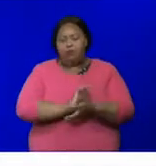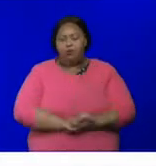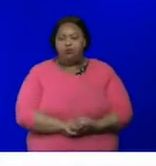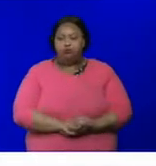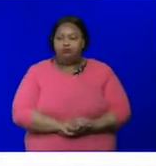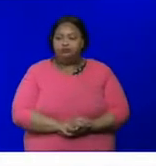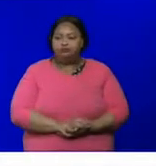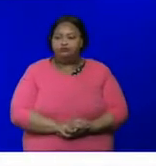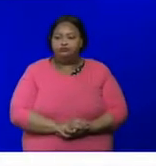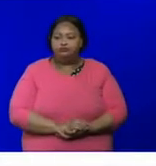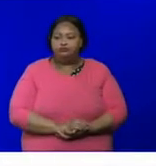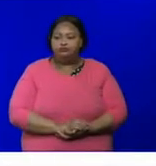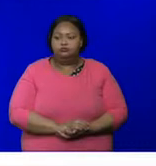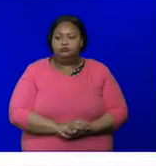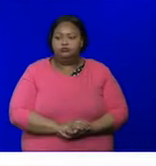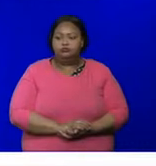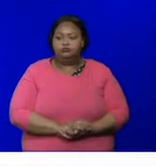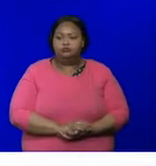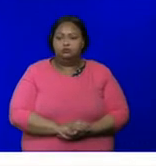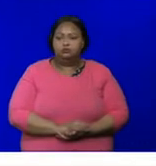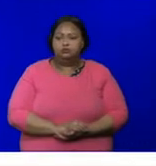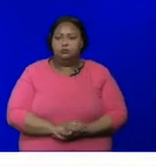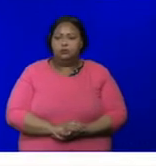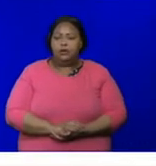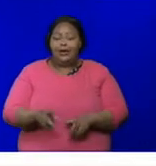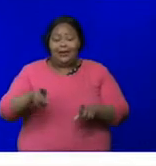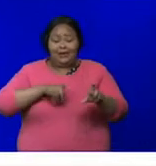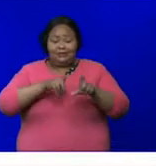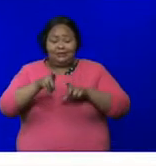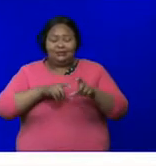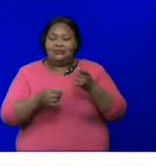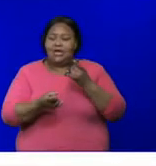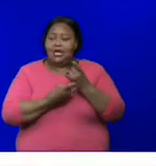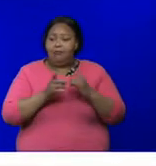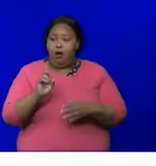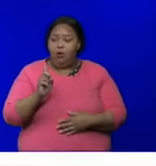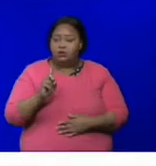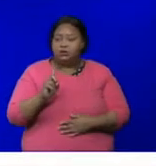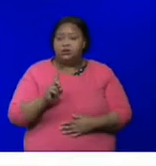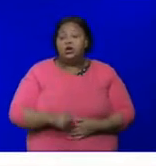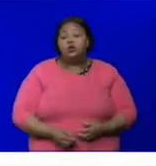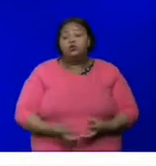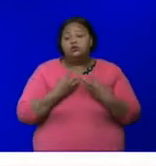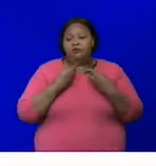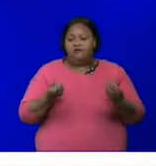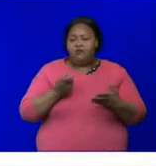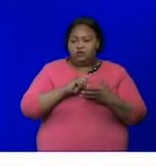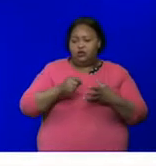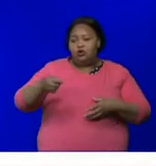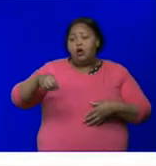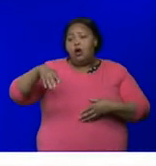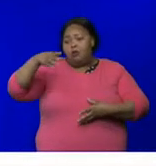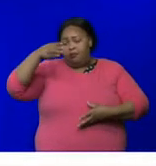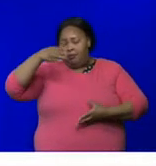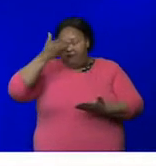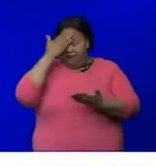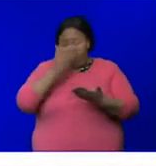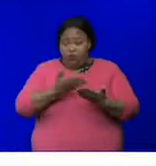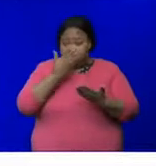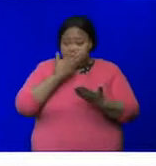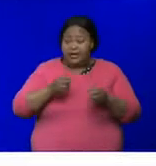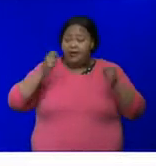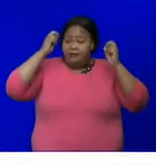abe afunde ifundo lethambisana naye aphindze futhi ende imisebenzi la ithandzako nalakanele khona